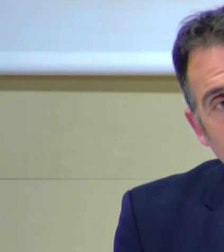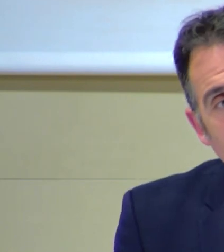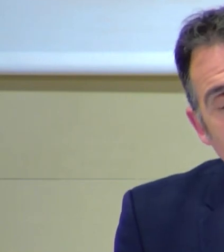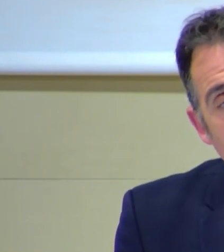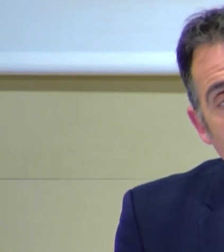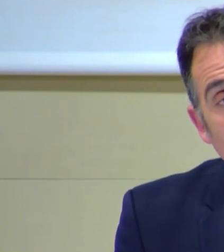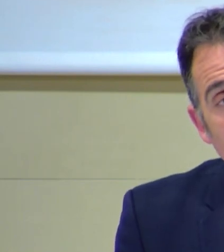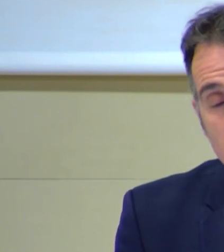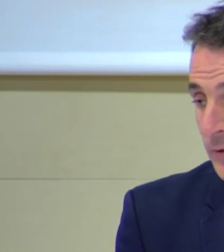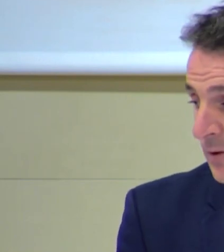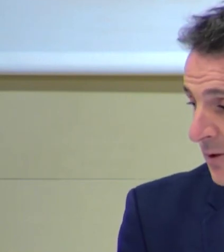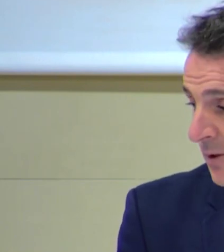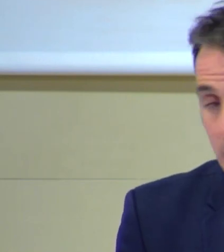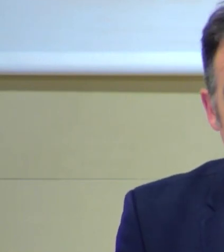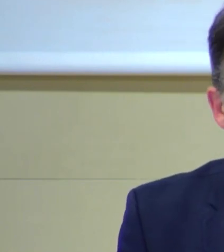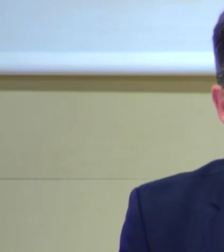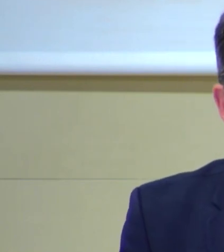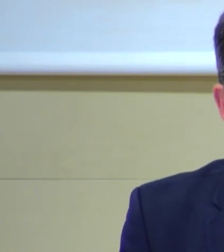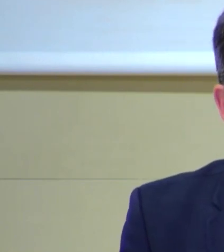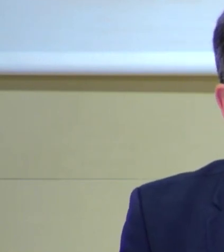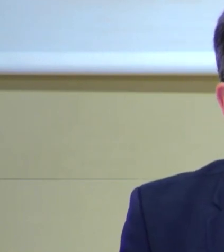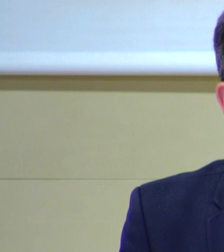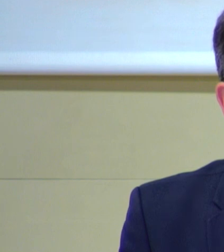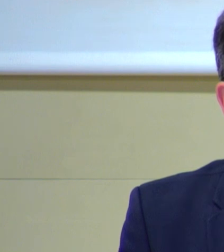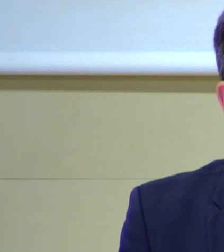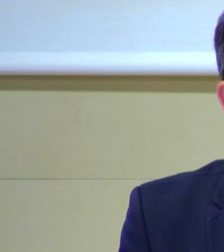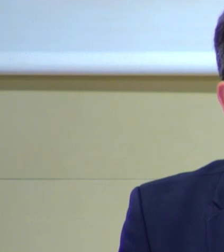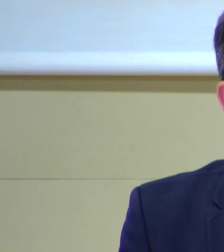même sarah boukaala je sais pas s'il avait une